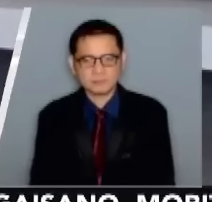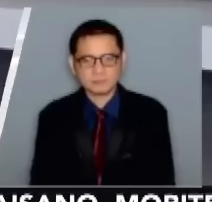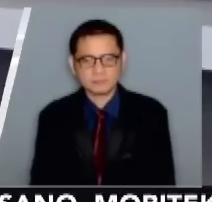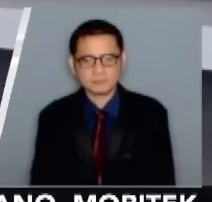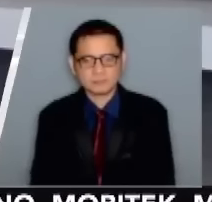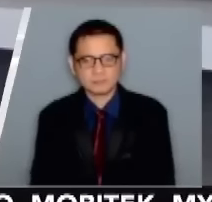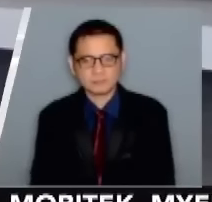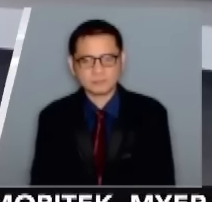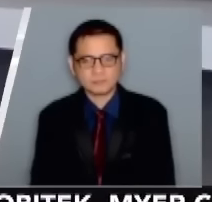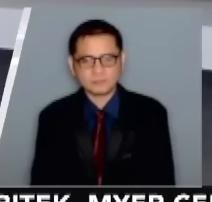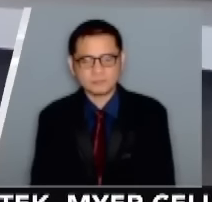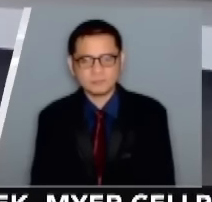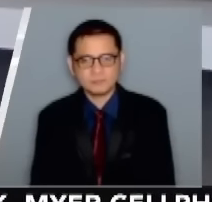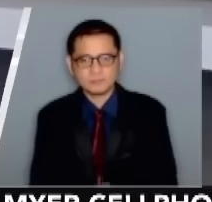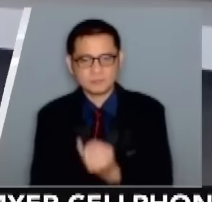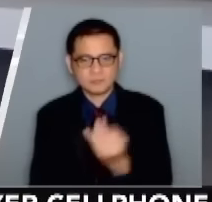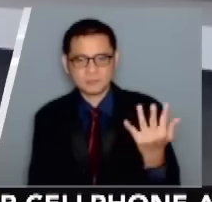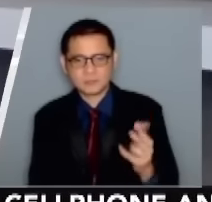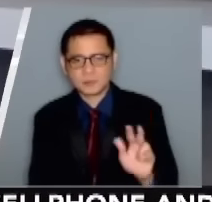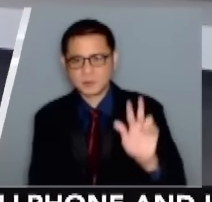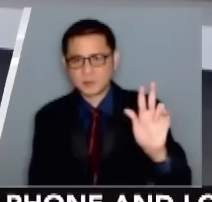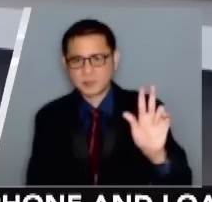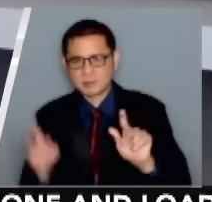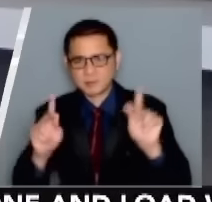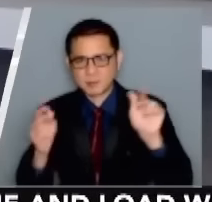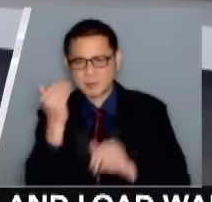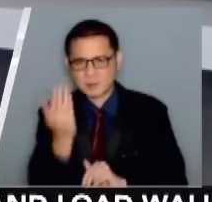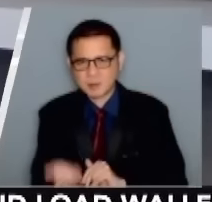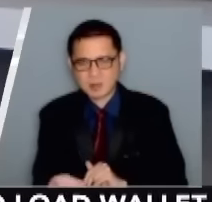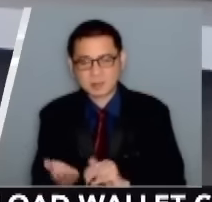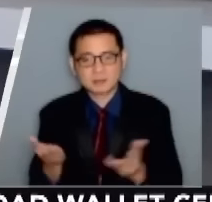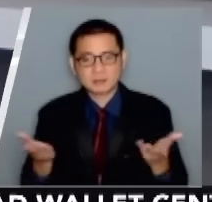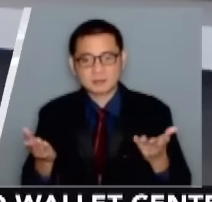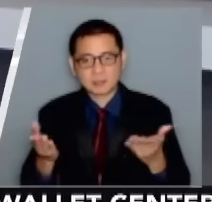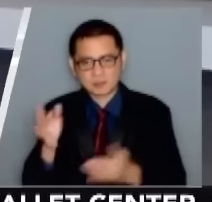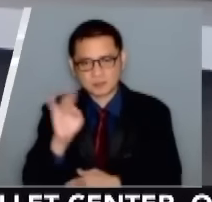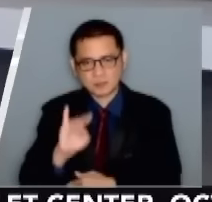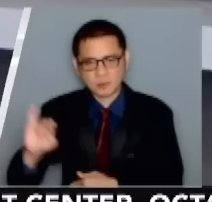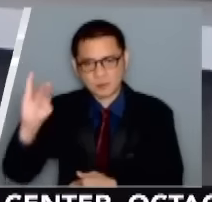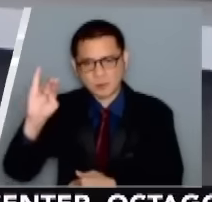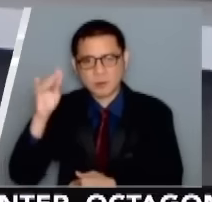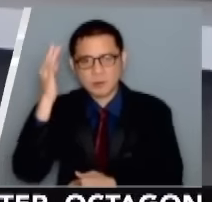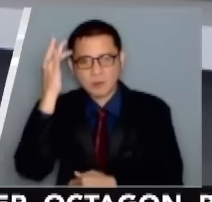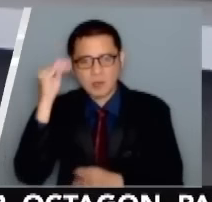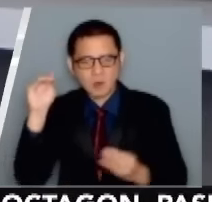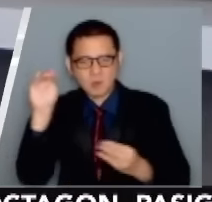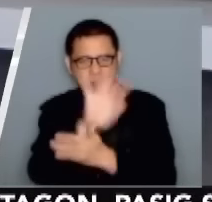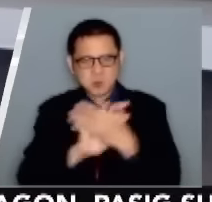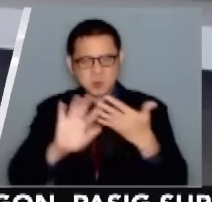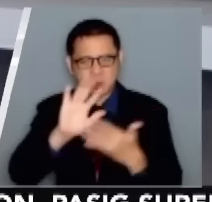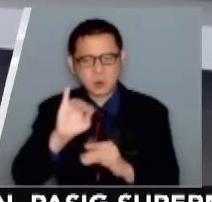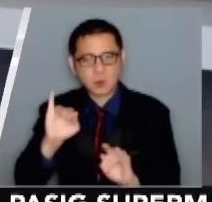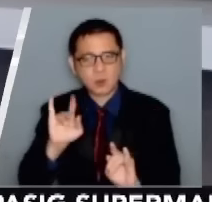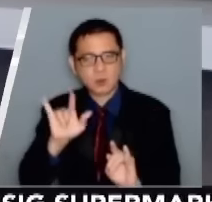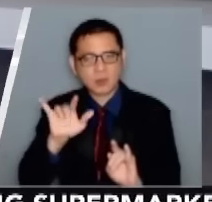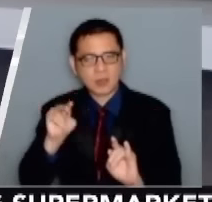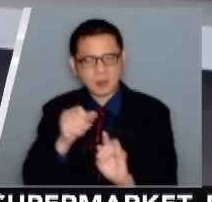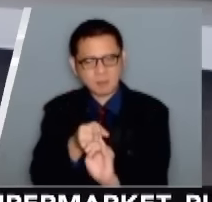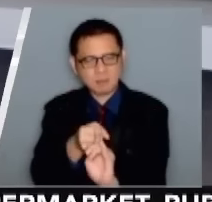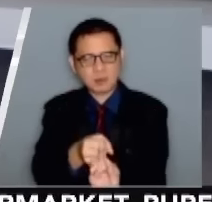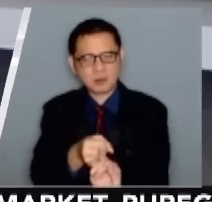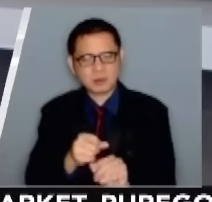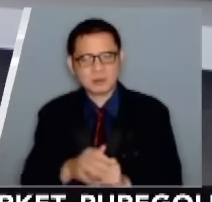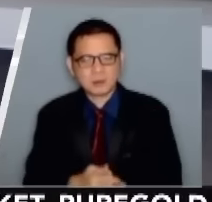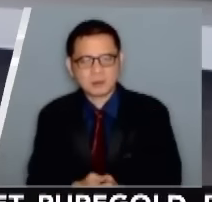Tatlo na ang patay sa Ilocos Norte dahil sa pananalasa ng Bagyong Julian. Dalawa sa kanila nalunod sa baha habang may isang inatake